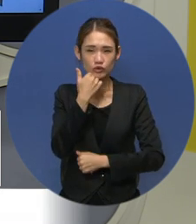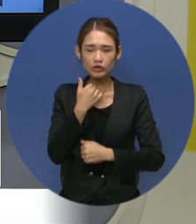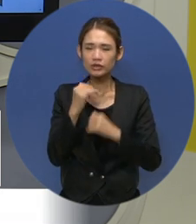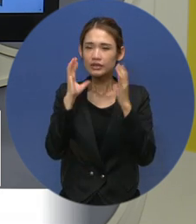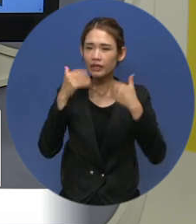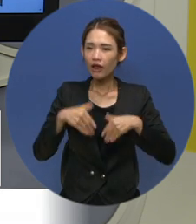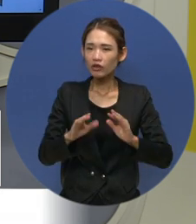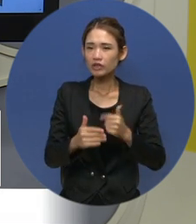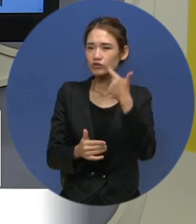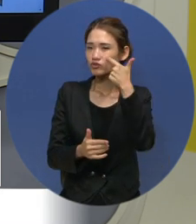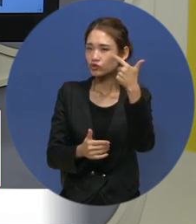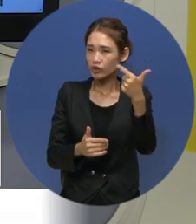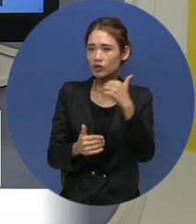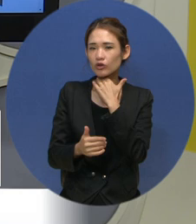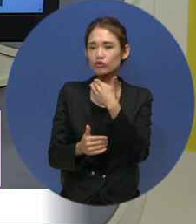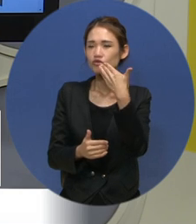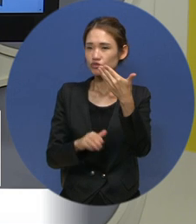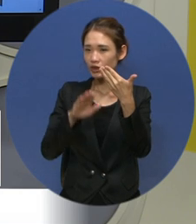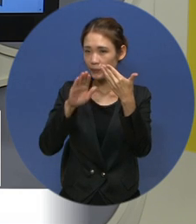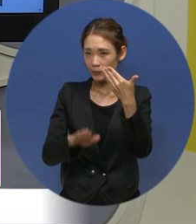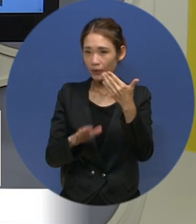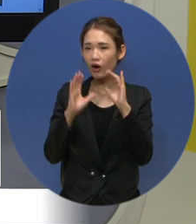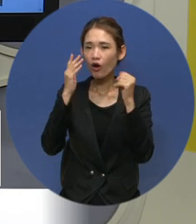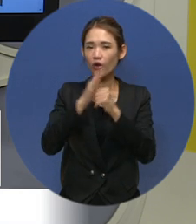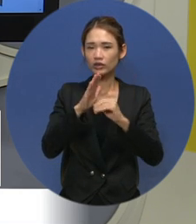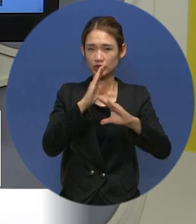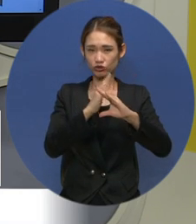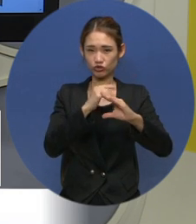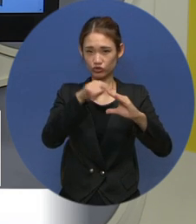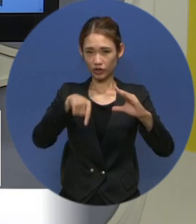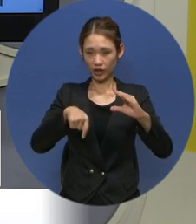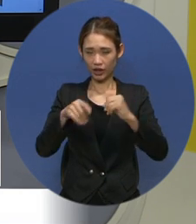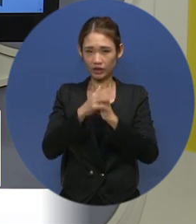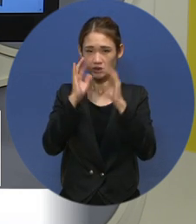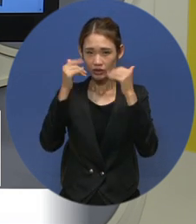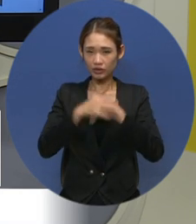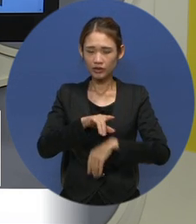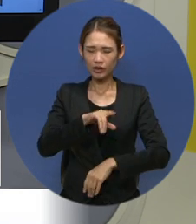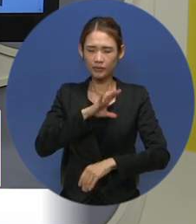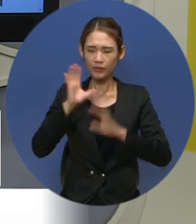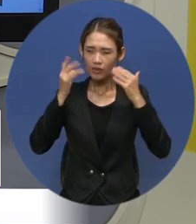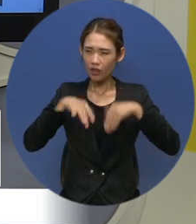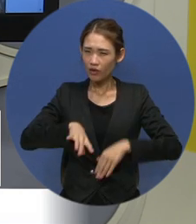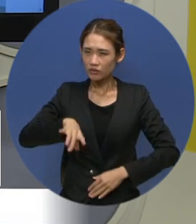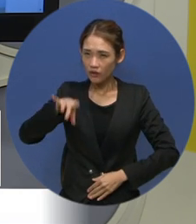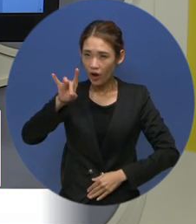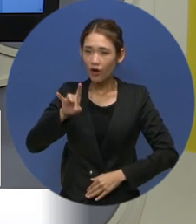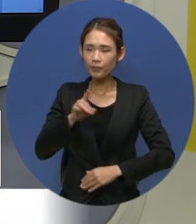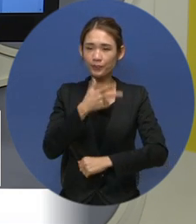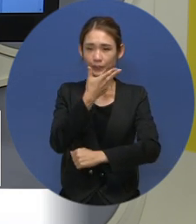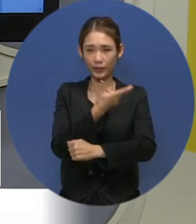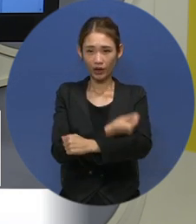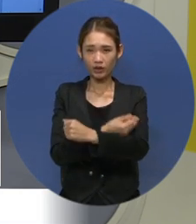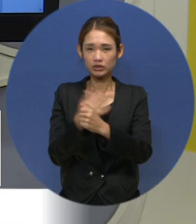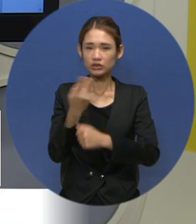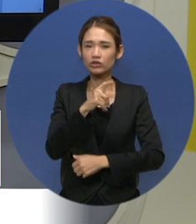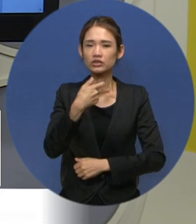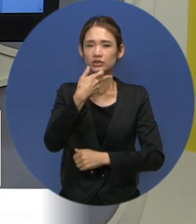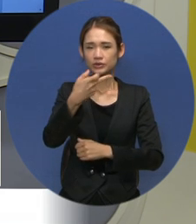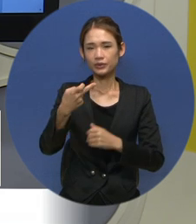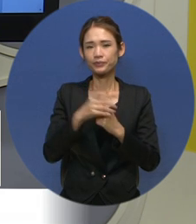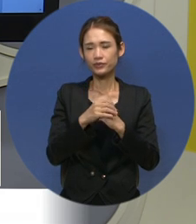만 9세 미만 어린이 종 인플루엔자 예방접종을 생애 처음으로 받거나 2020년 7월 1일